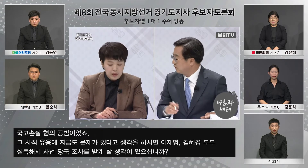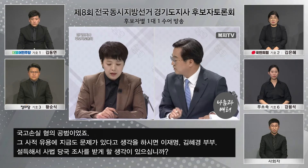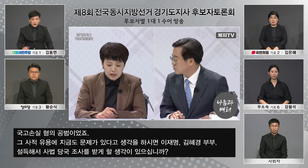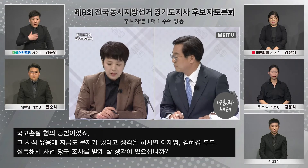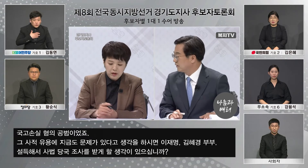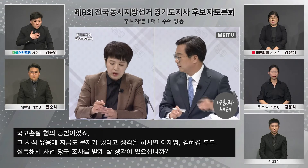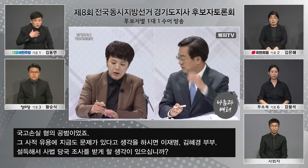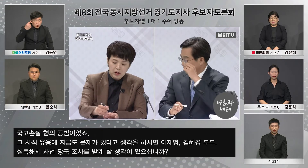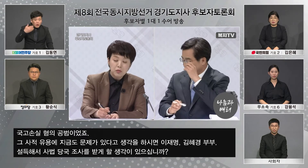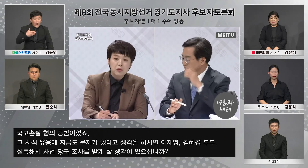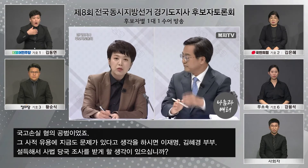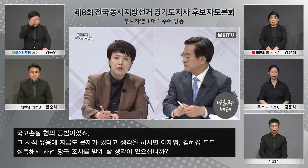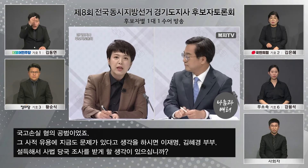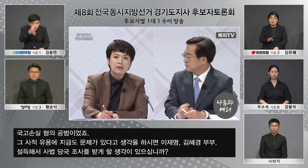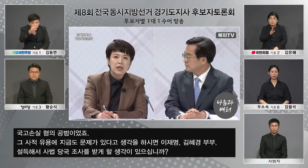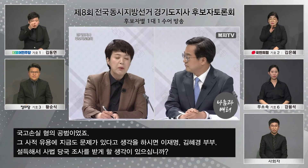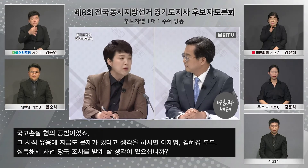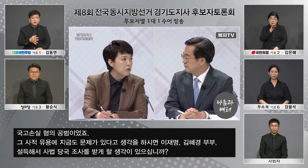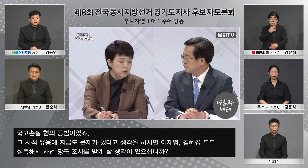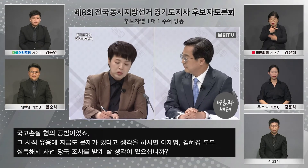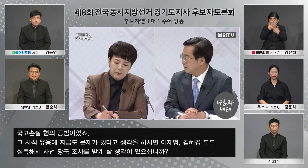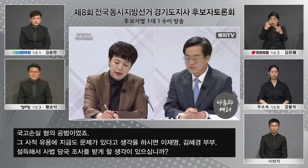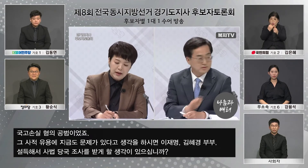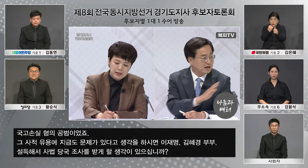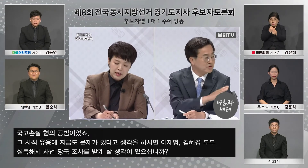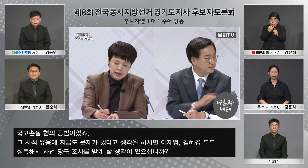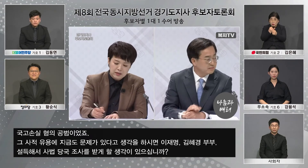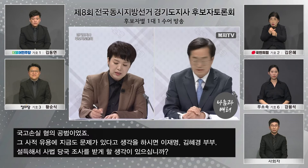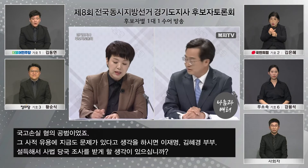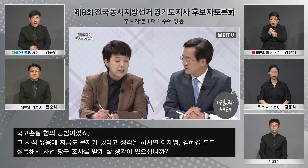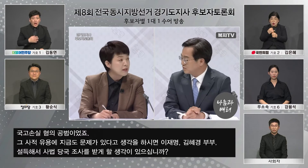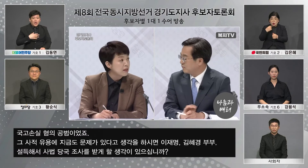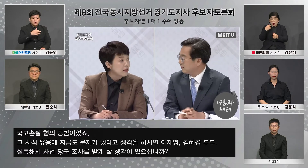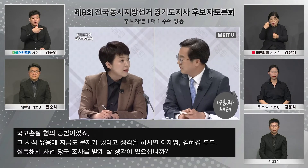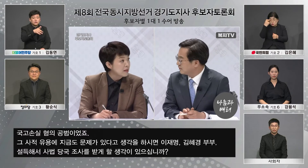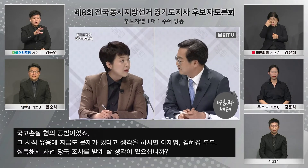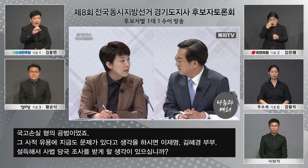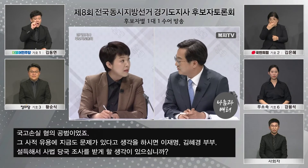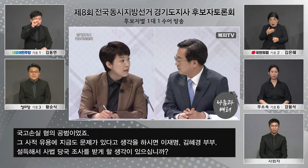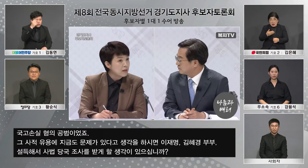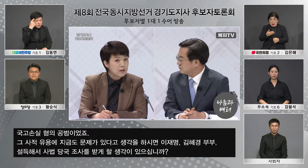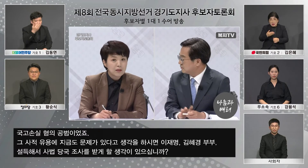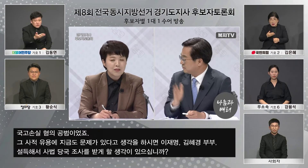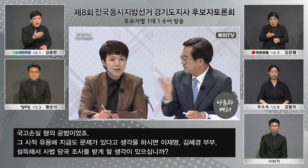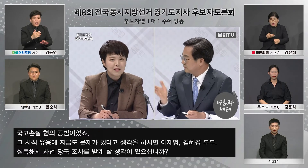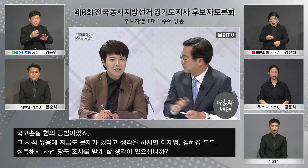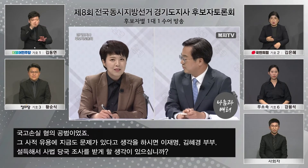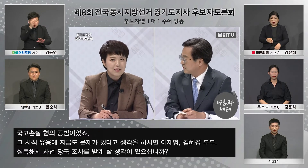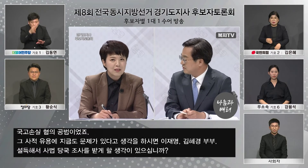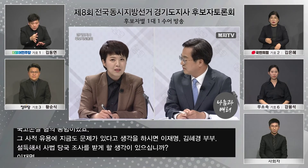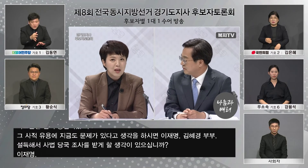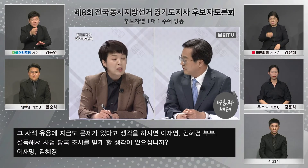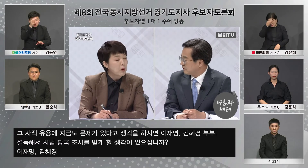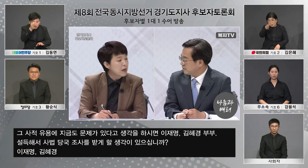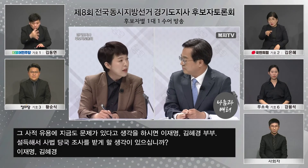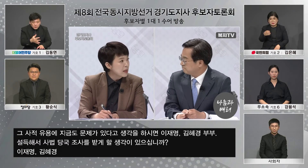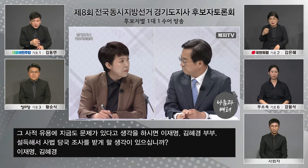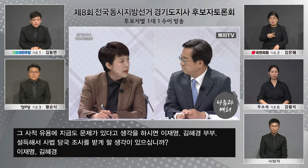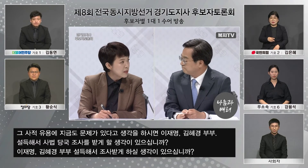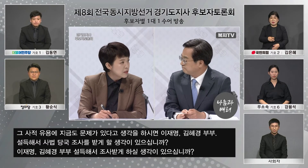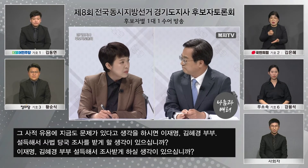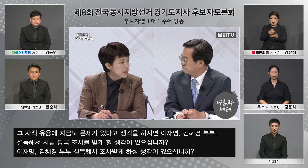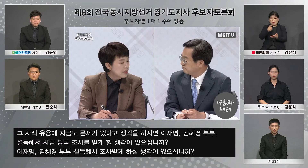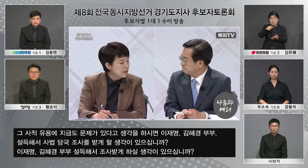저한테 좀 네, 죄송합니다. 이재명, 예. 김혜경 부부 설득해서 사법당국 조사 받게 저는 할 생각이 강연히 있으신가요? 죄송합니다. 예, 다시 죄송합니다. 아니요,